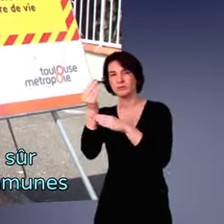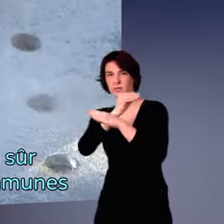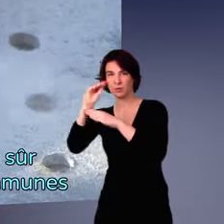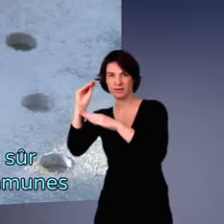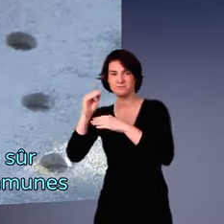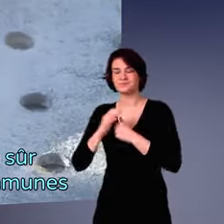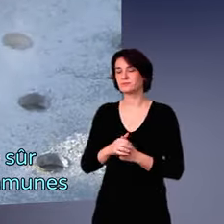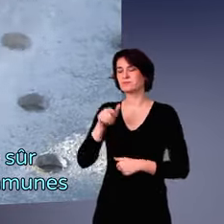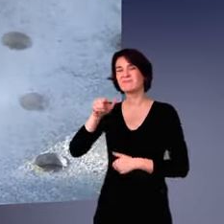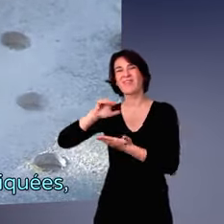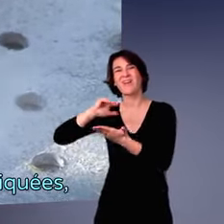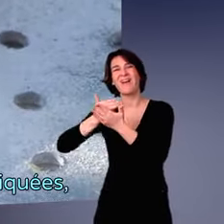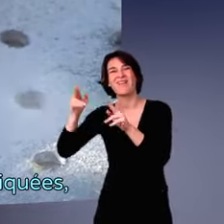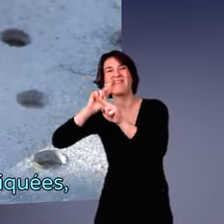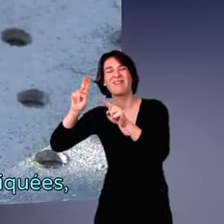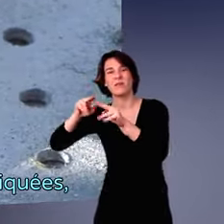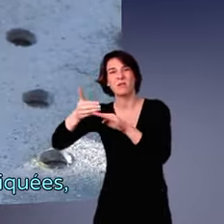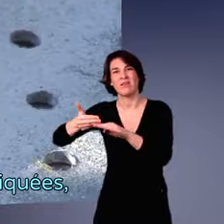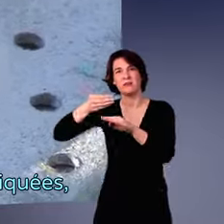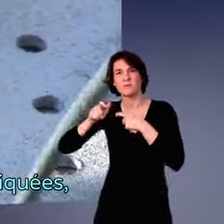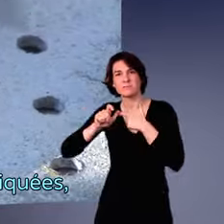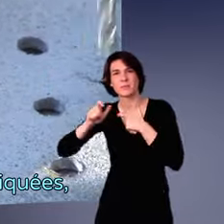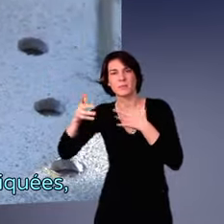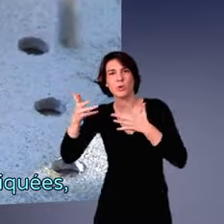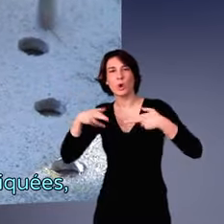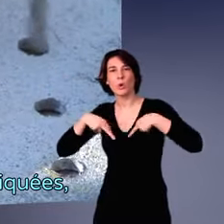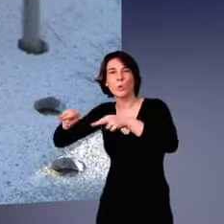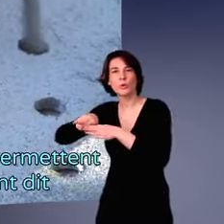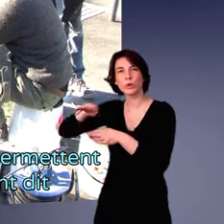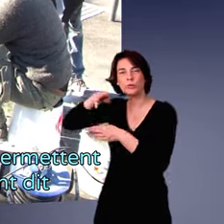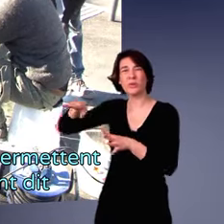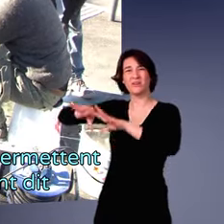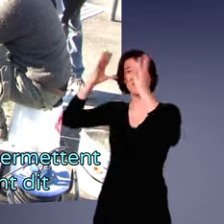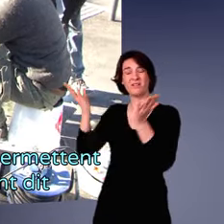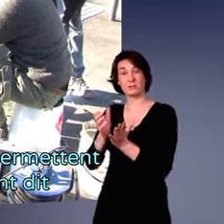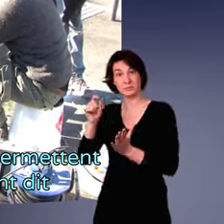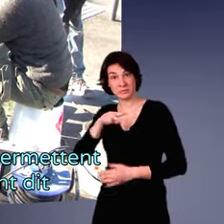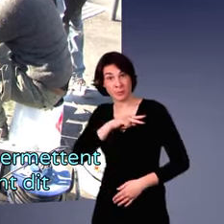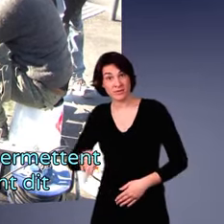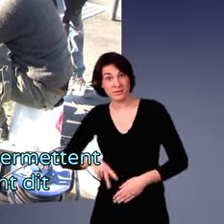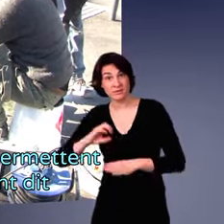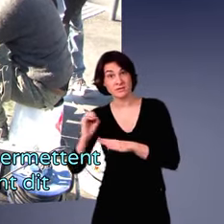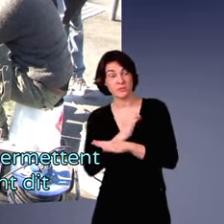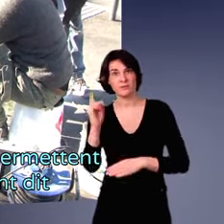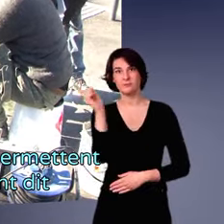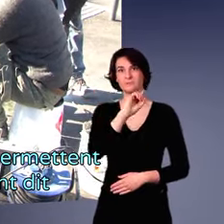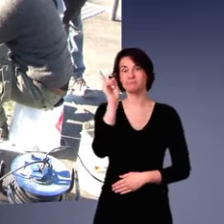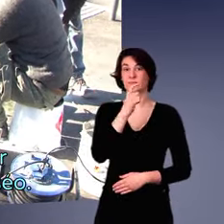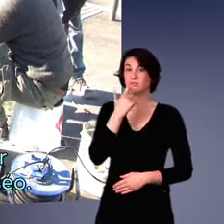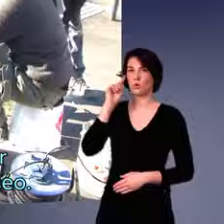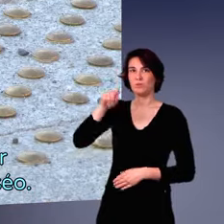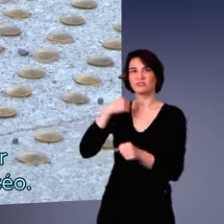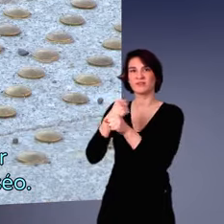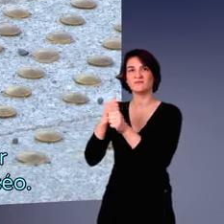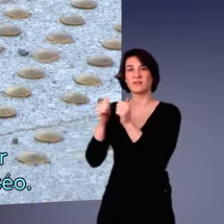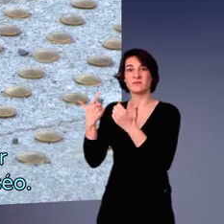concertation avec les communes et les différentes collectivités territoriales impliquées puisque les cheminements qui permettent d'arriver à l'arrêt proprement dit et